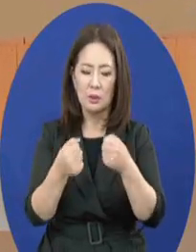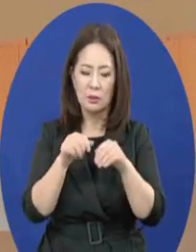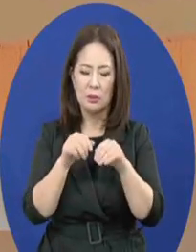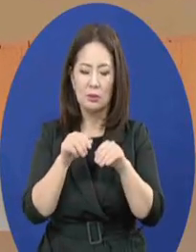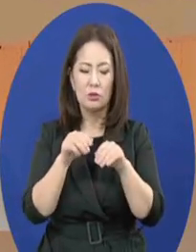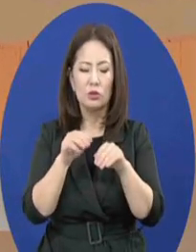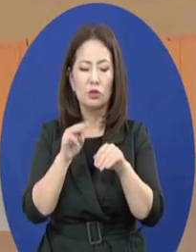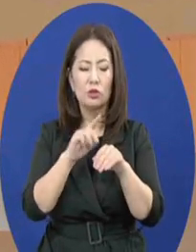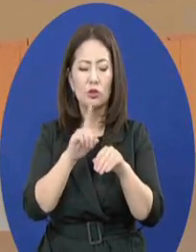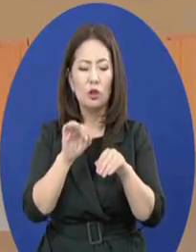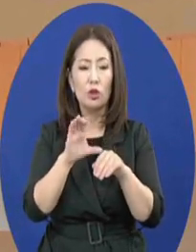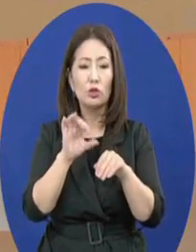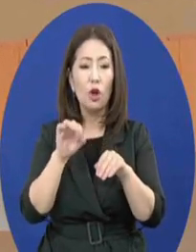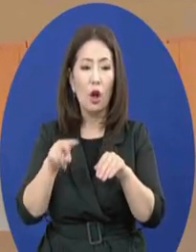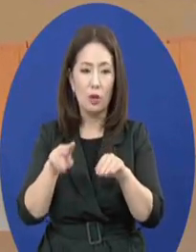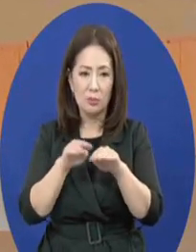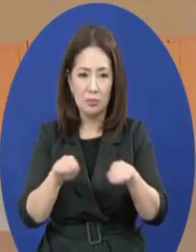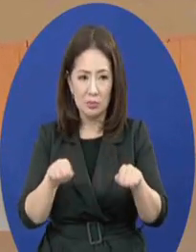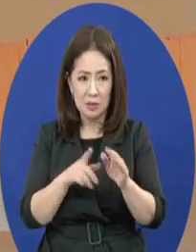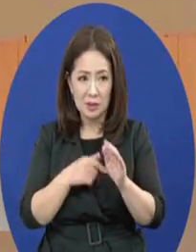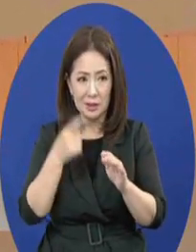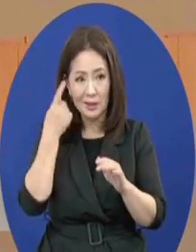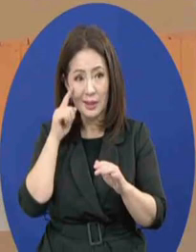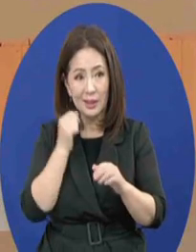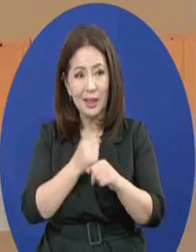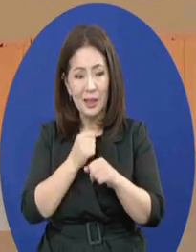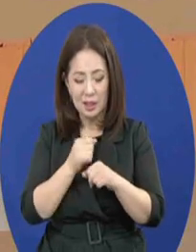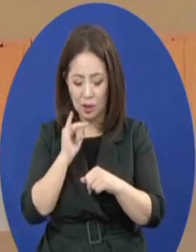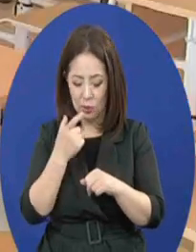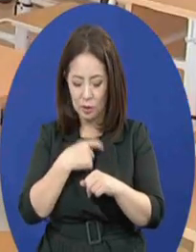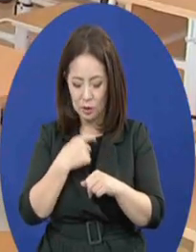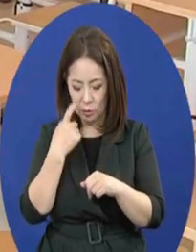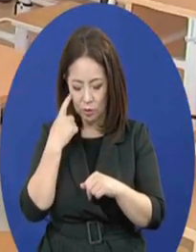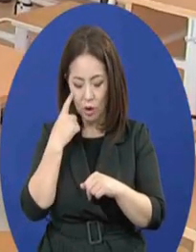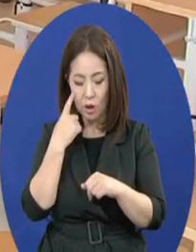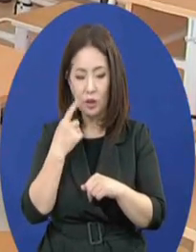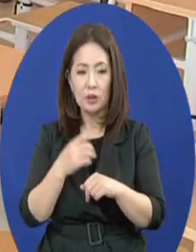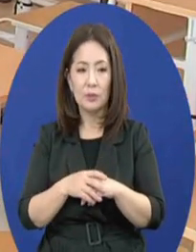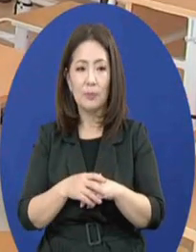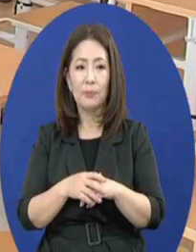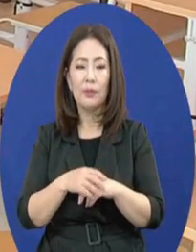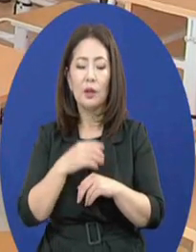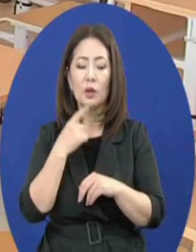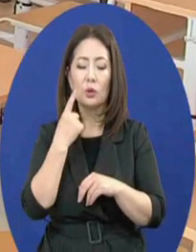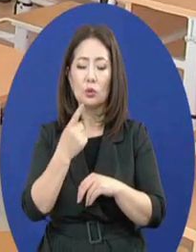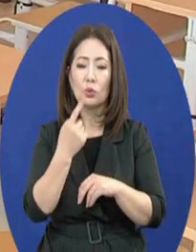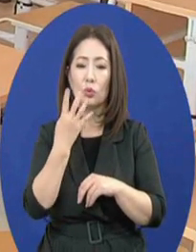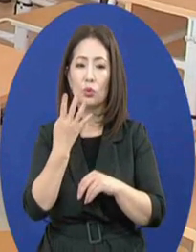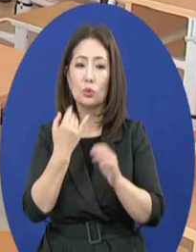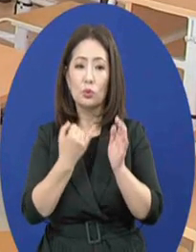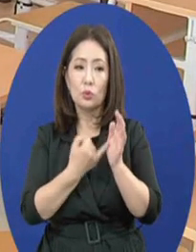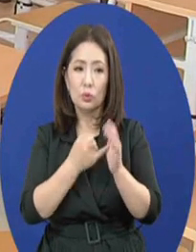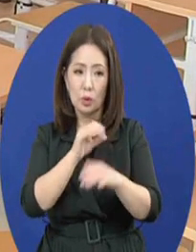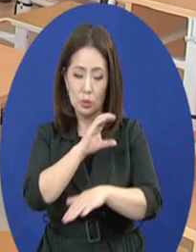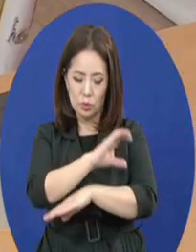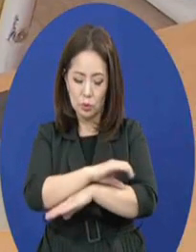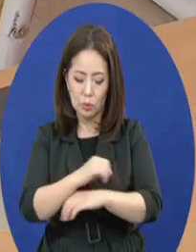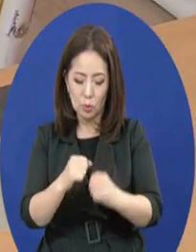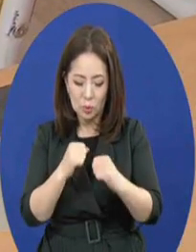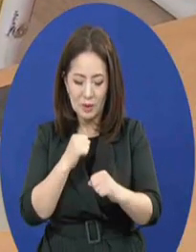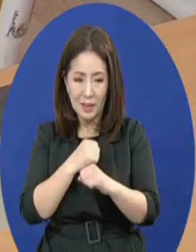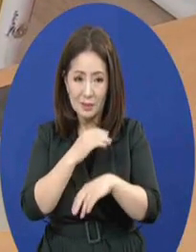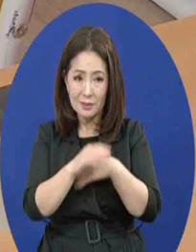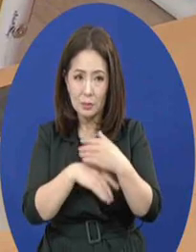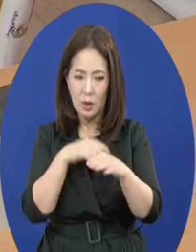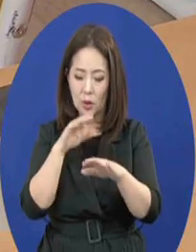өгөх талаар ирэх жилүүдэд нэлээд санаачлахтай ажиллая гэж их хурлын гишүүний хувьд бол ойлгож байна. 146 дугаар сургууль бүрэн хүчин чадлаараа